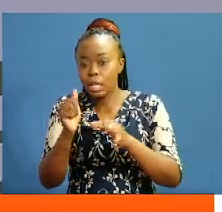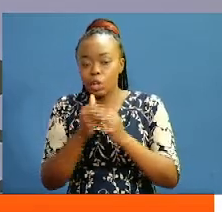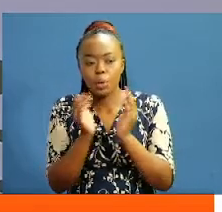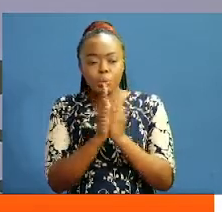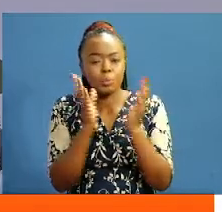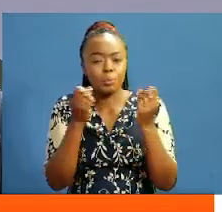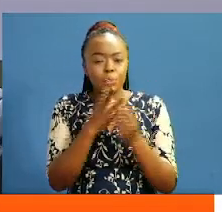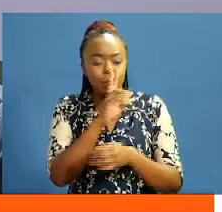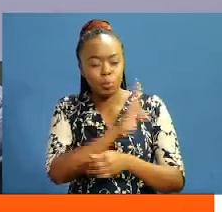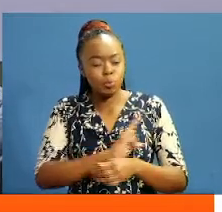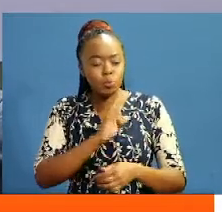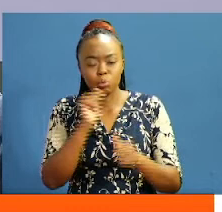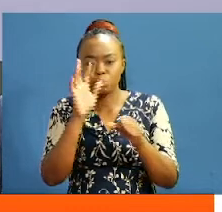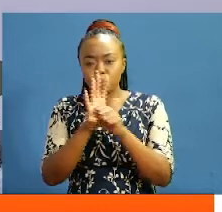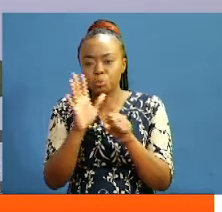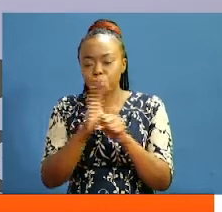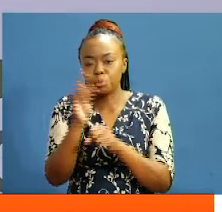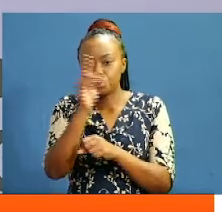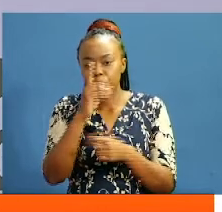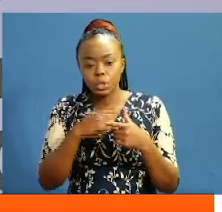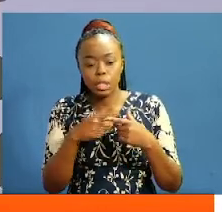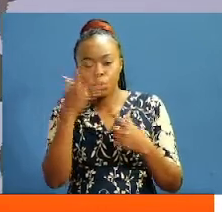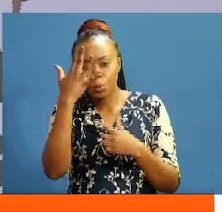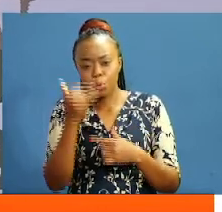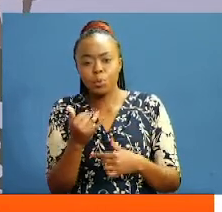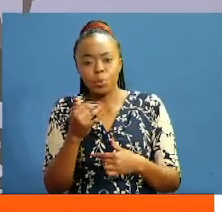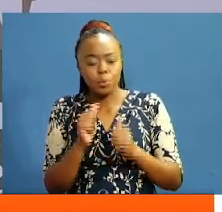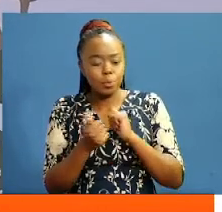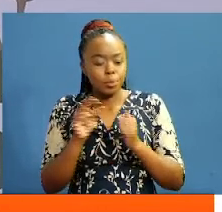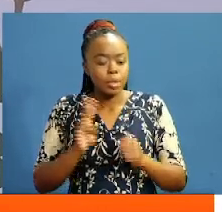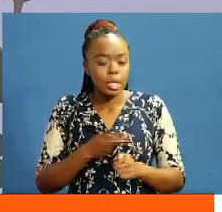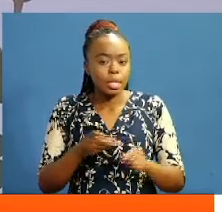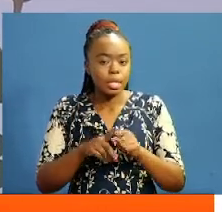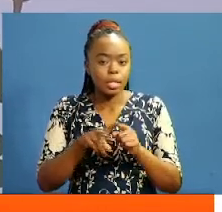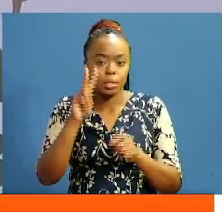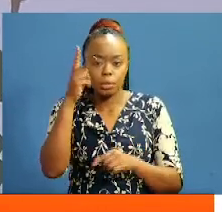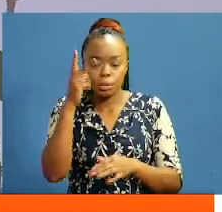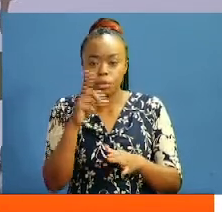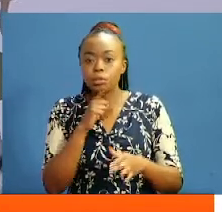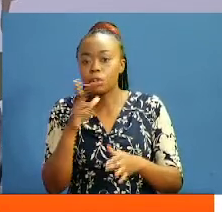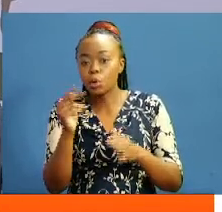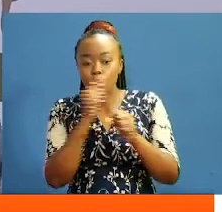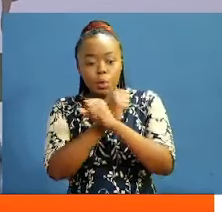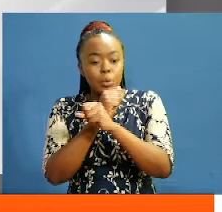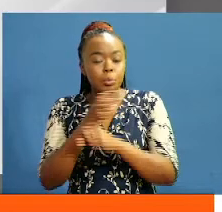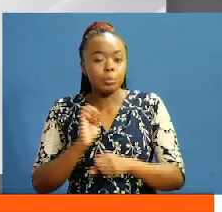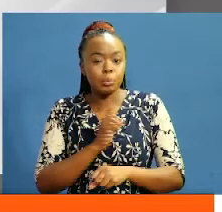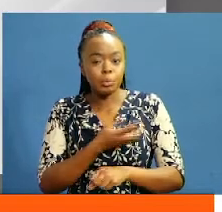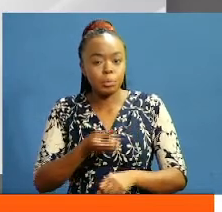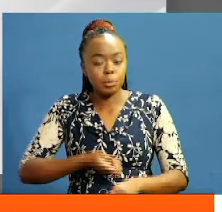spending thousands and thousands of dollars. Then why would we as Kenyans not protect our